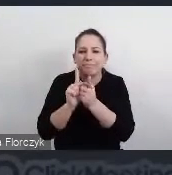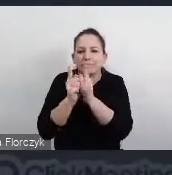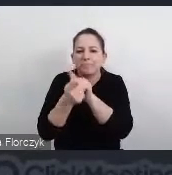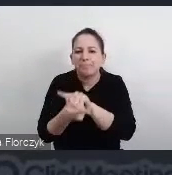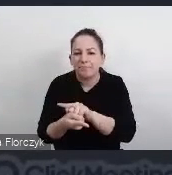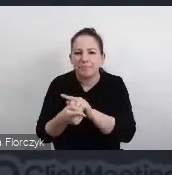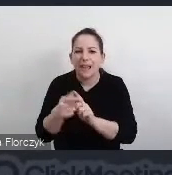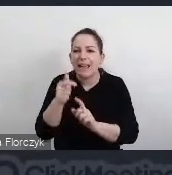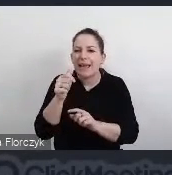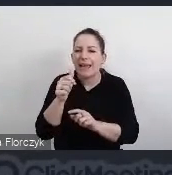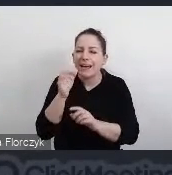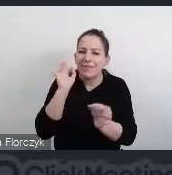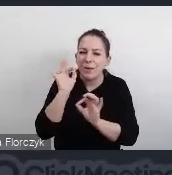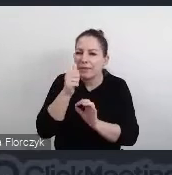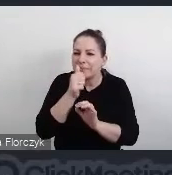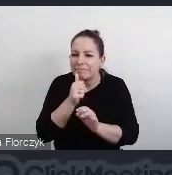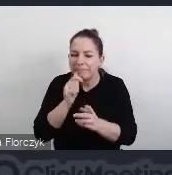tych danych